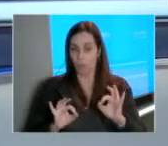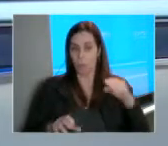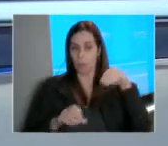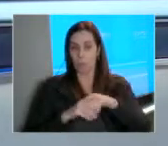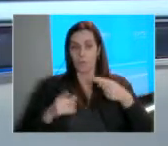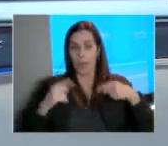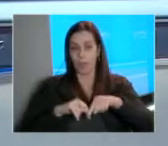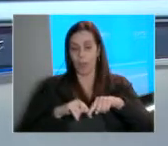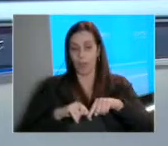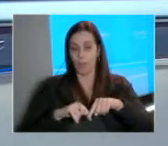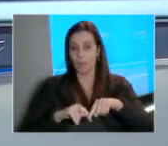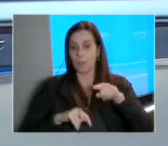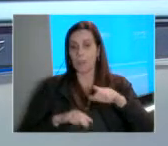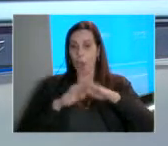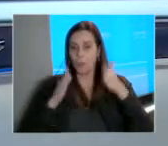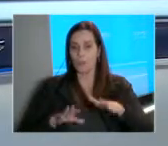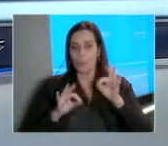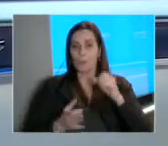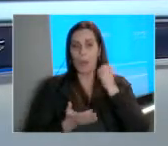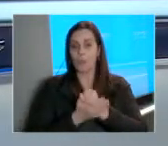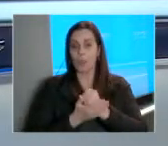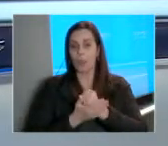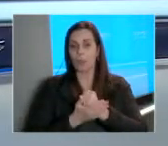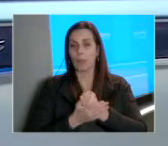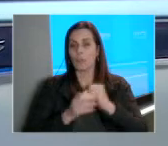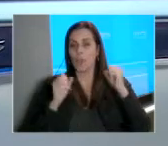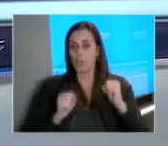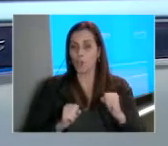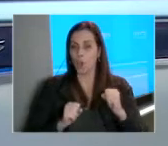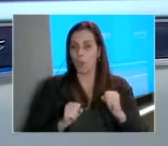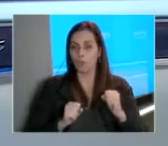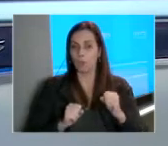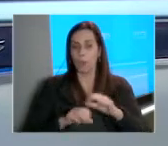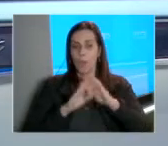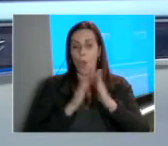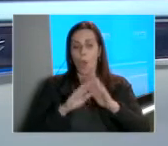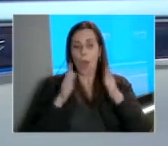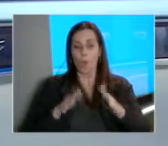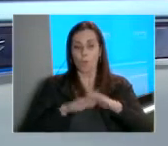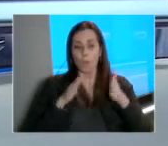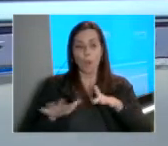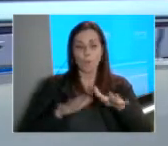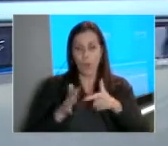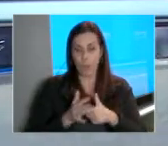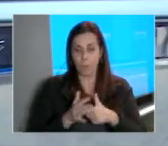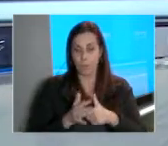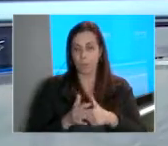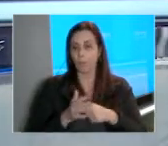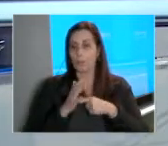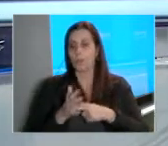בדיונים בוועדה על תשתיות לאומיות, שזה הגוף שבעצם מאשר תשתיות לאומיות, וכל הגופים הממשלתיים,